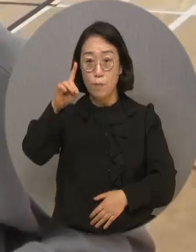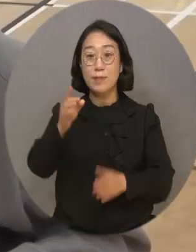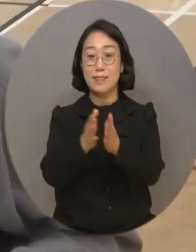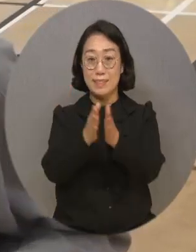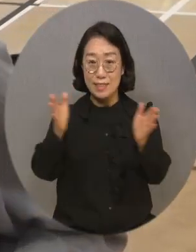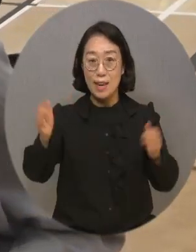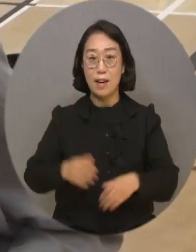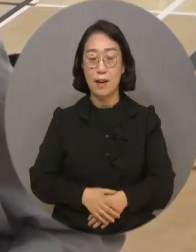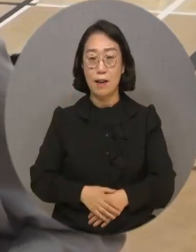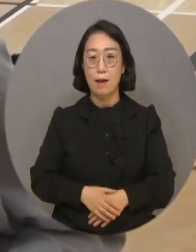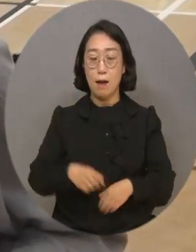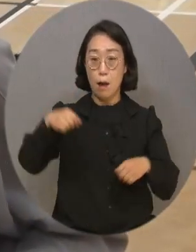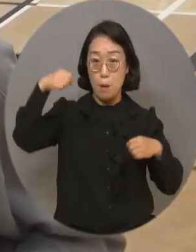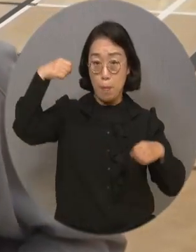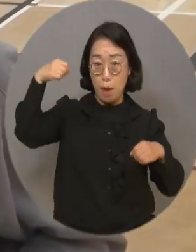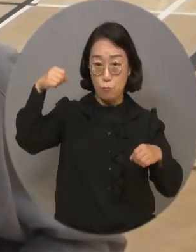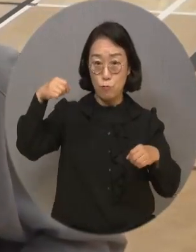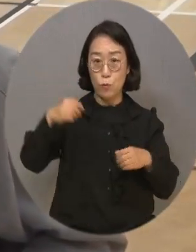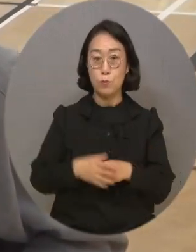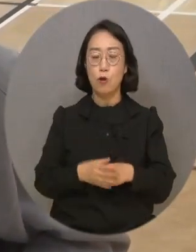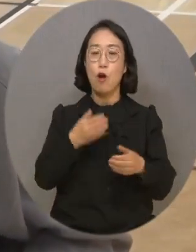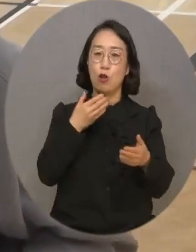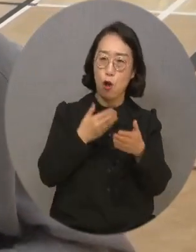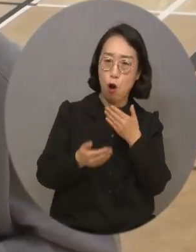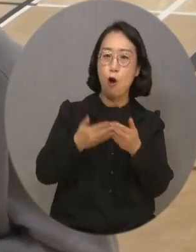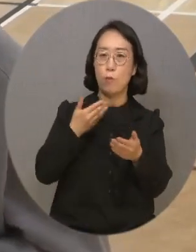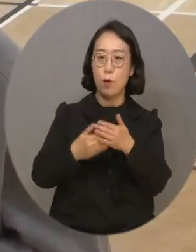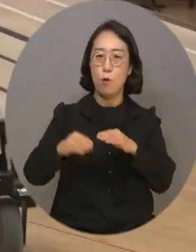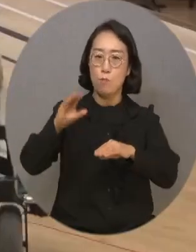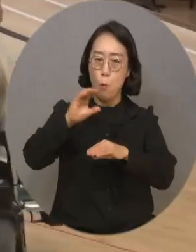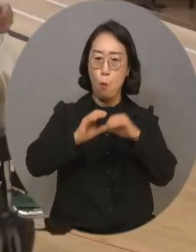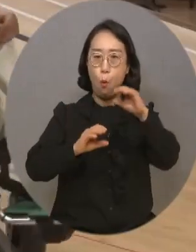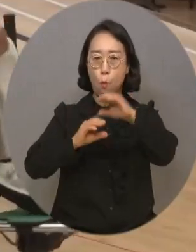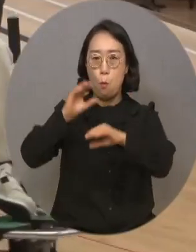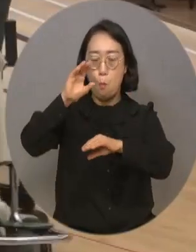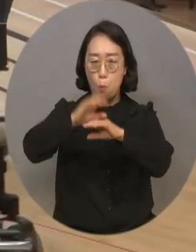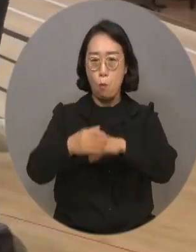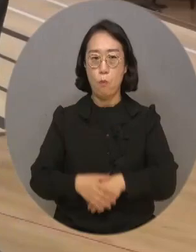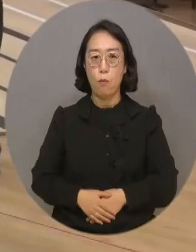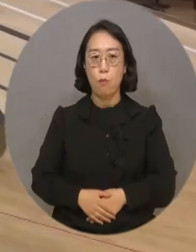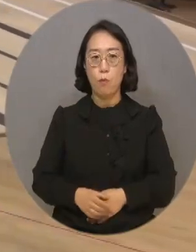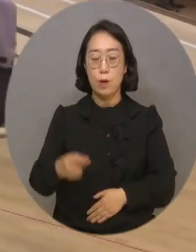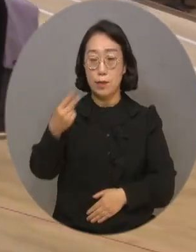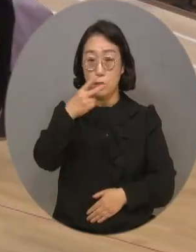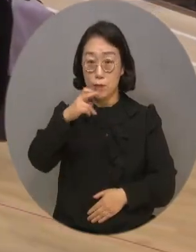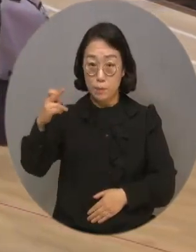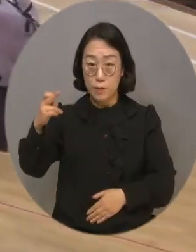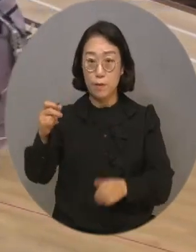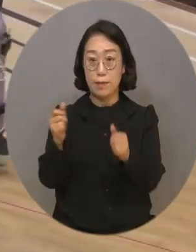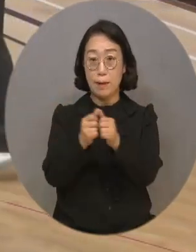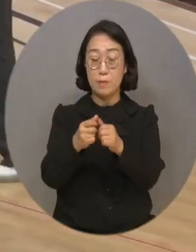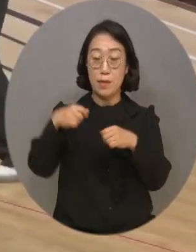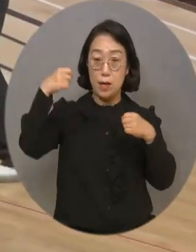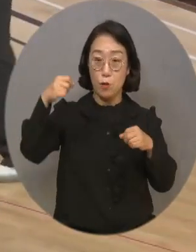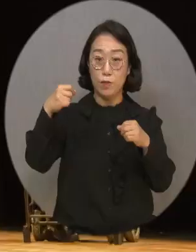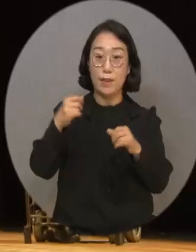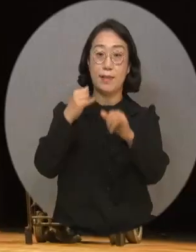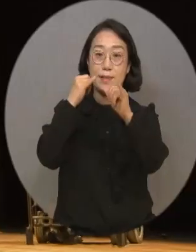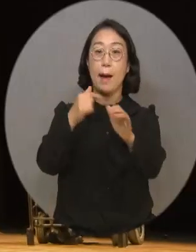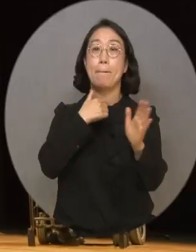그는 배우로서의 역량을 쌓으며 2012년 제8회 나눔 연극제에서 남자 연기상을 수상하기도